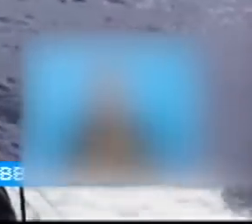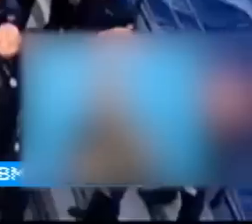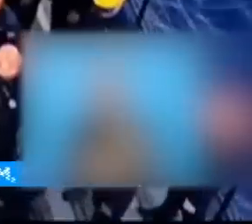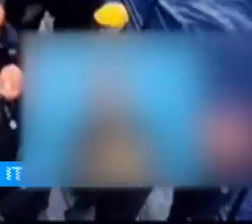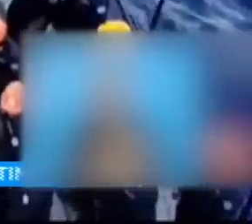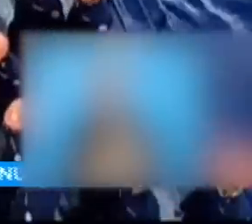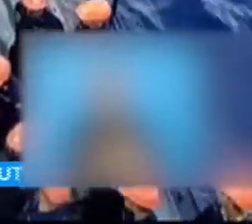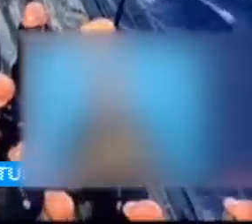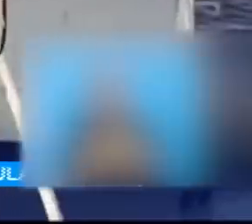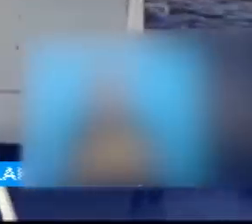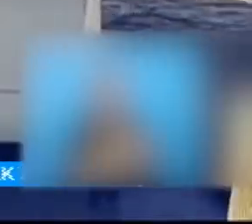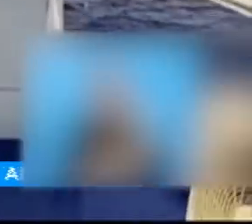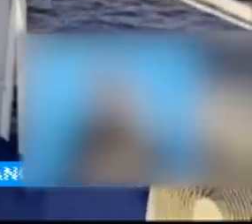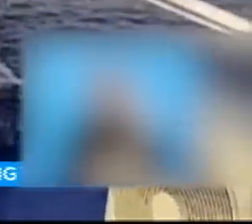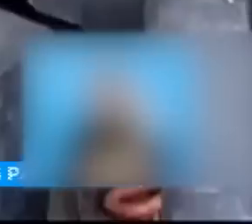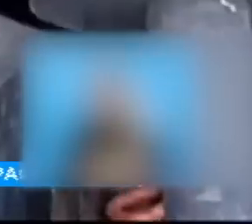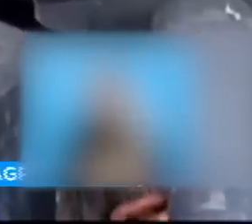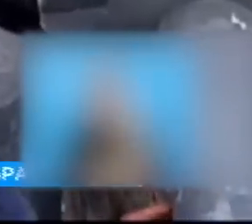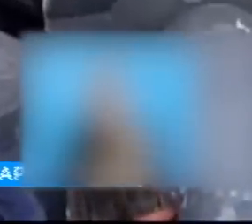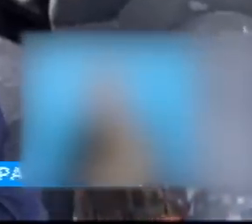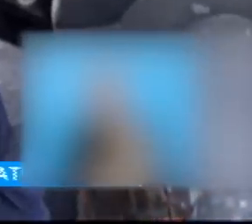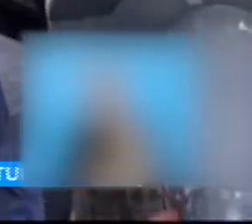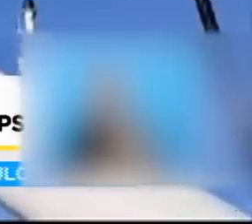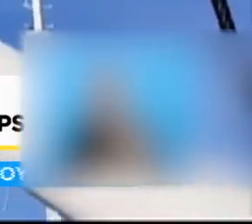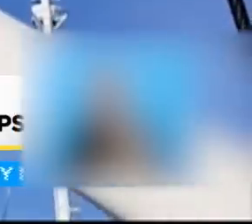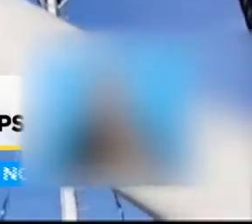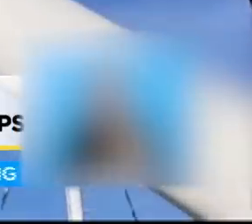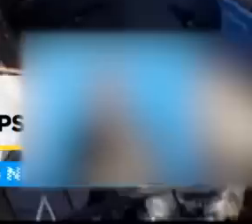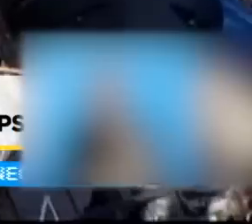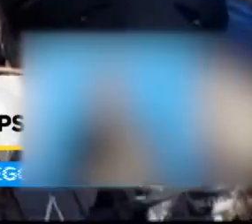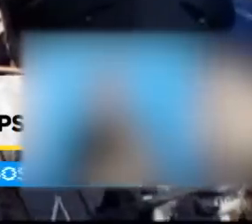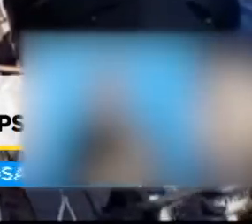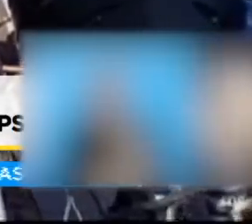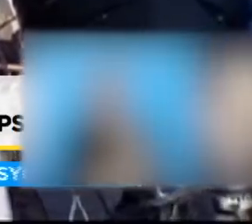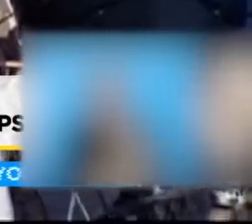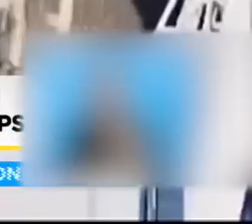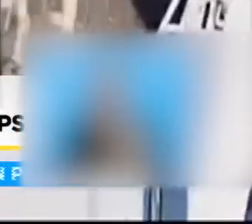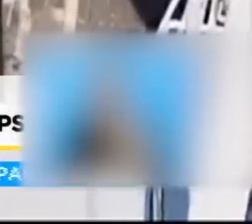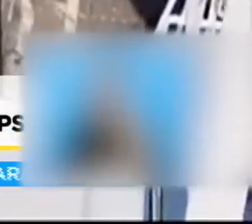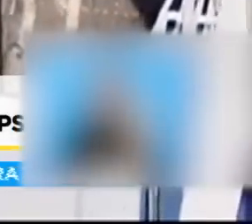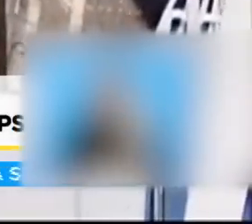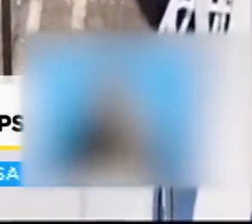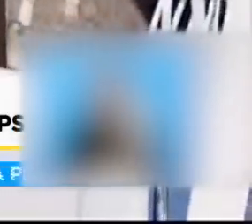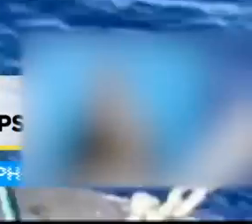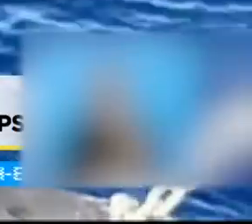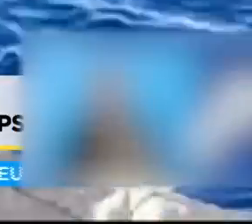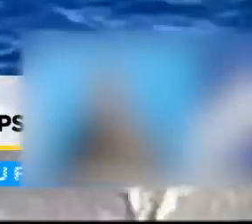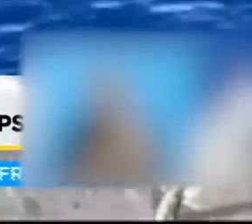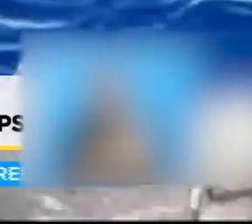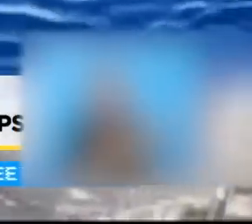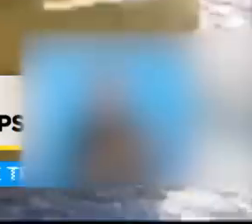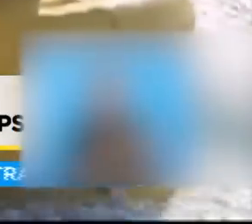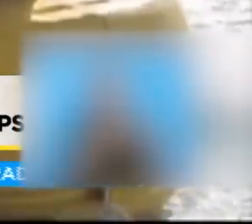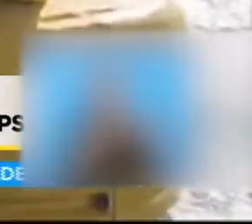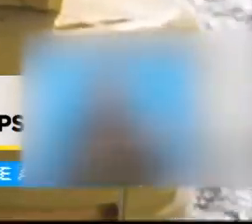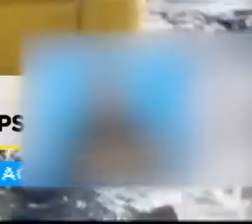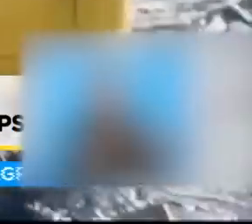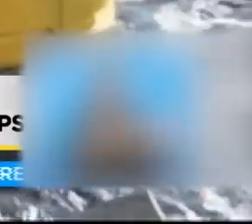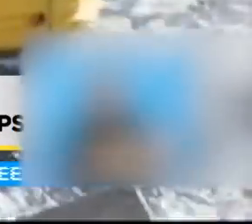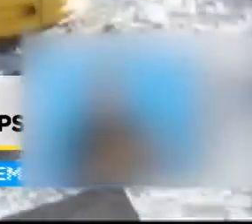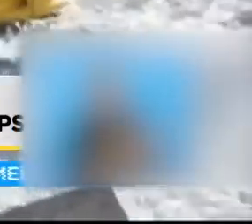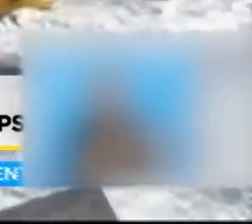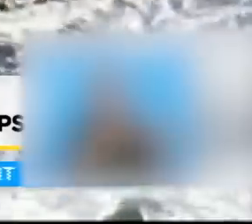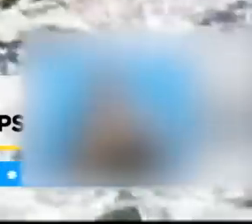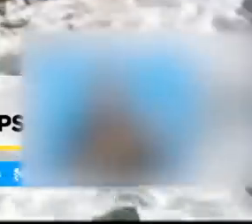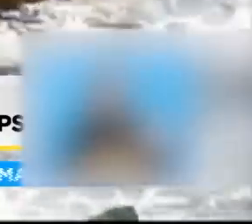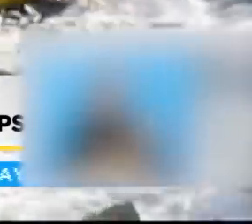Advisor Eduardo Anyo. Ang sinabi ni Secretary Anyo kanina, ang dahilan naman kung bakit tayo naglalagay ng boya dyan sa may West